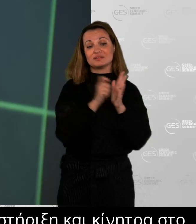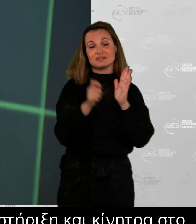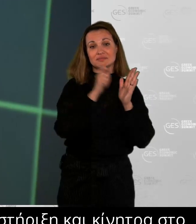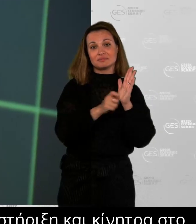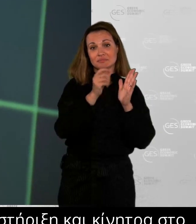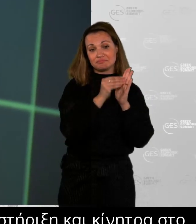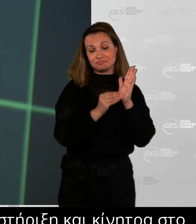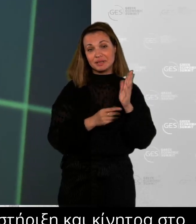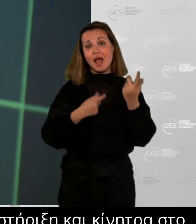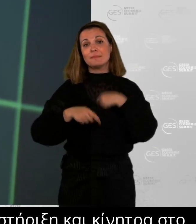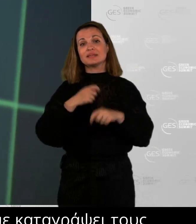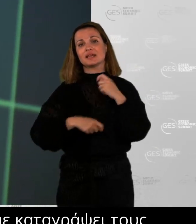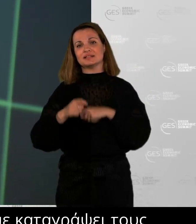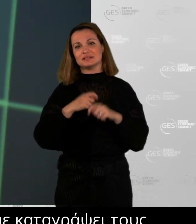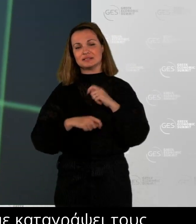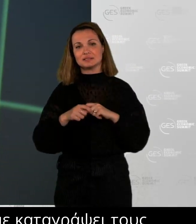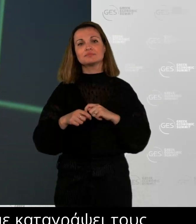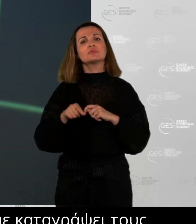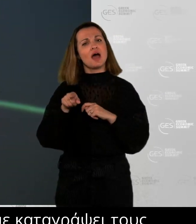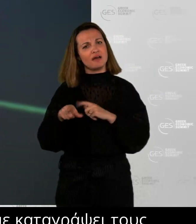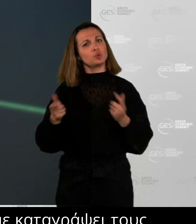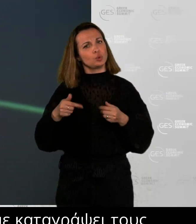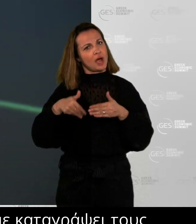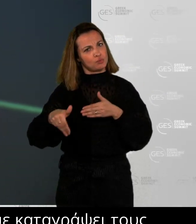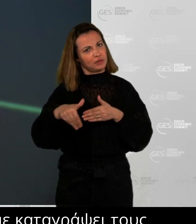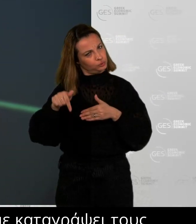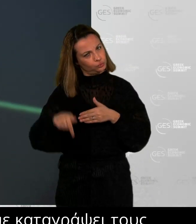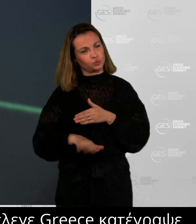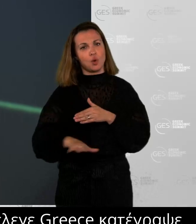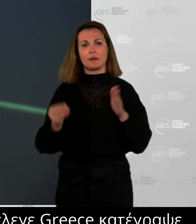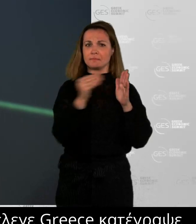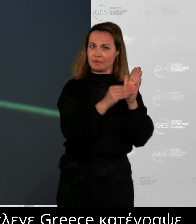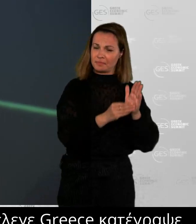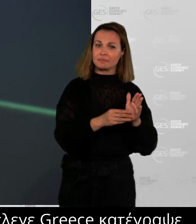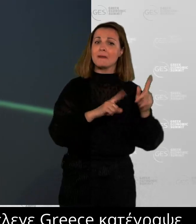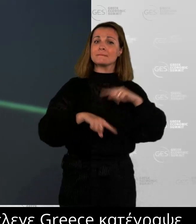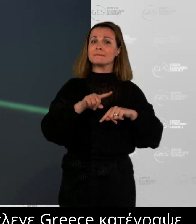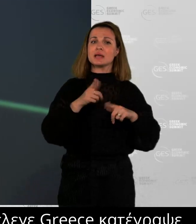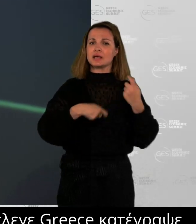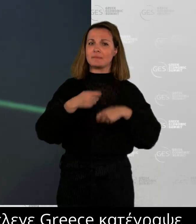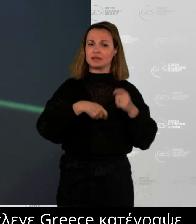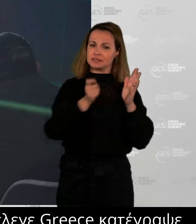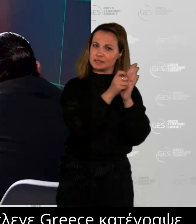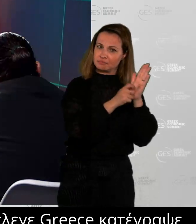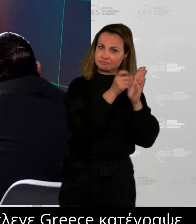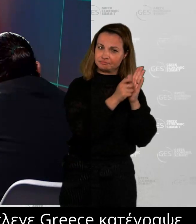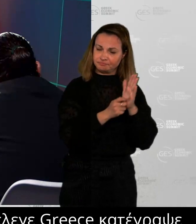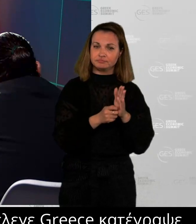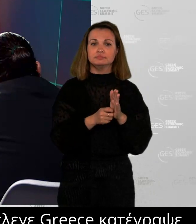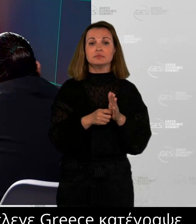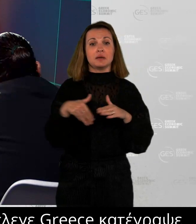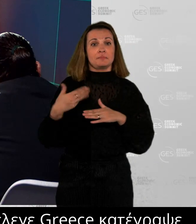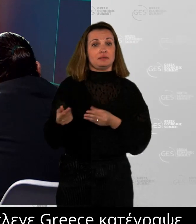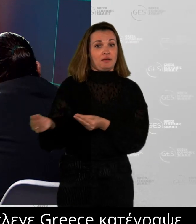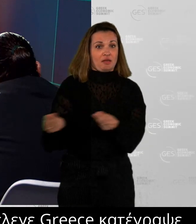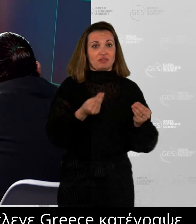το Elevate Greece. Κατέγραψε τις νοφίες επιχειρήσεις με έναν αξιόπιστο τρόπο. Δίνουμε κίνητρα, για παράδειγμα, στα